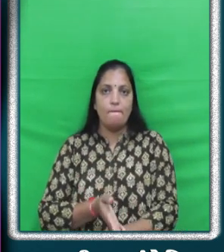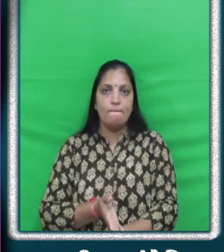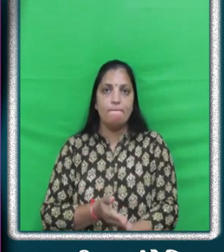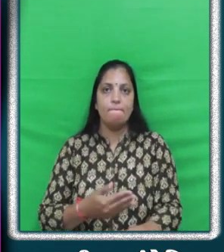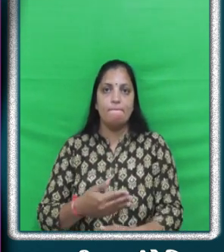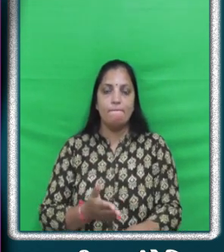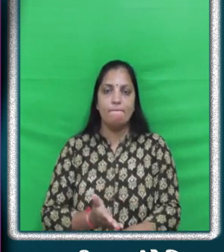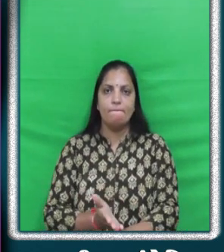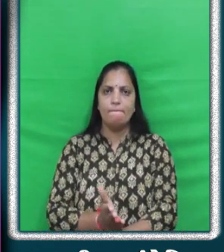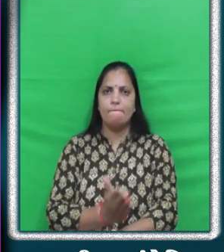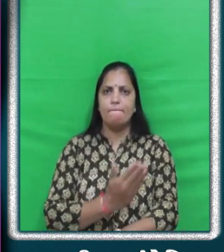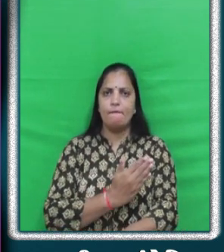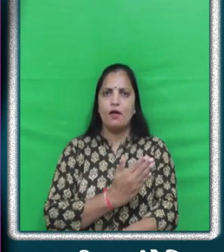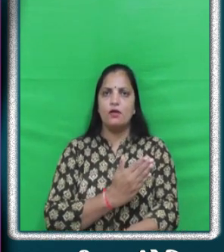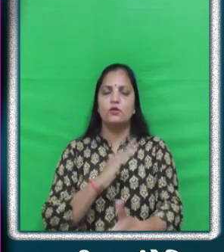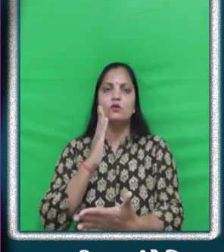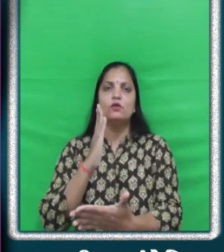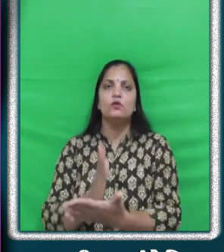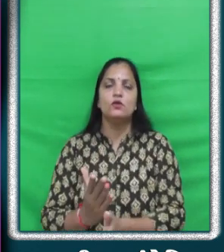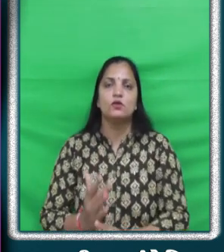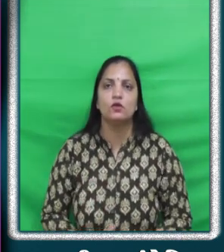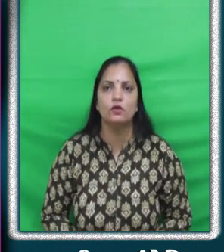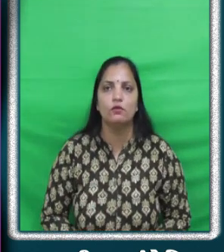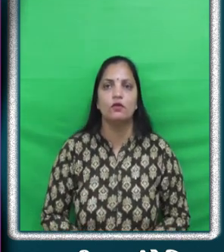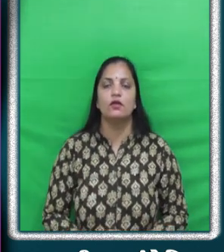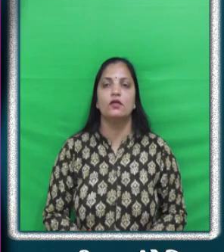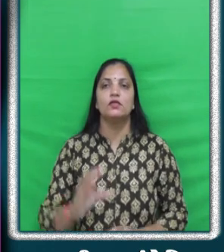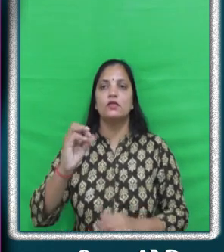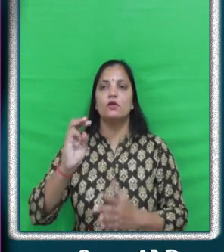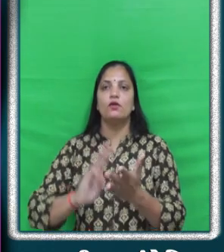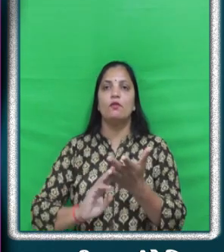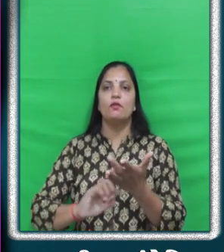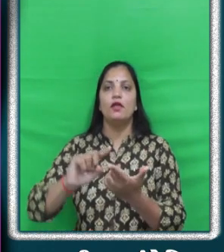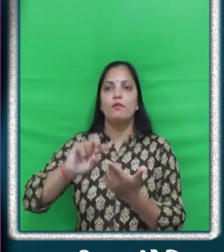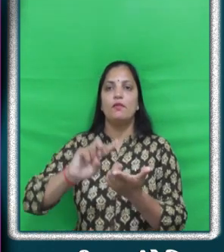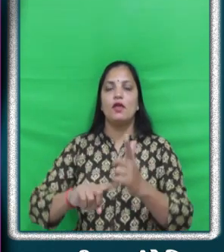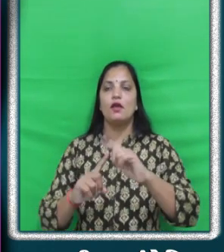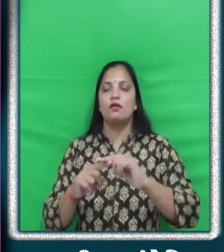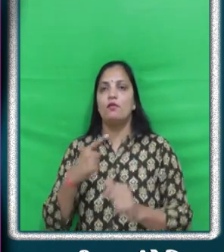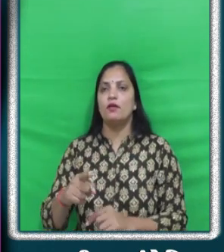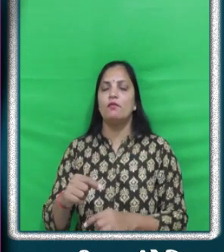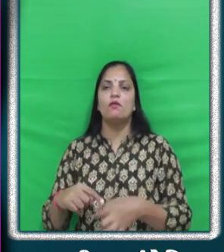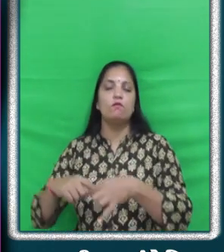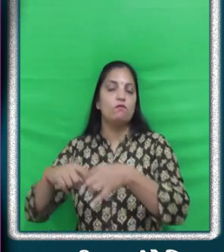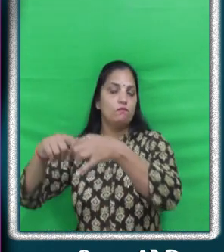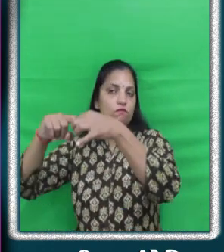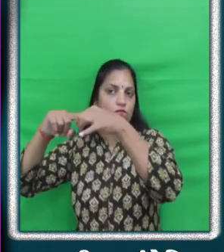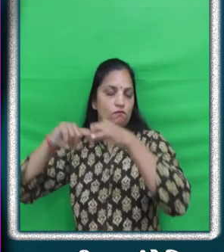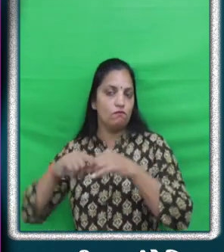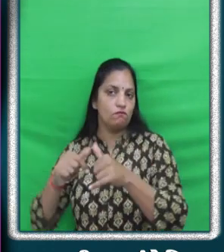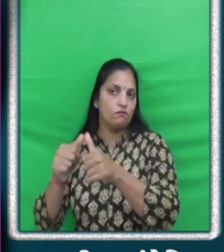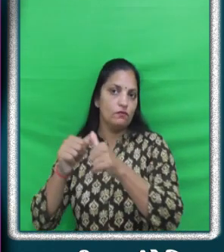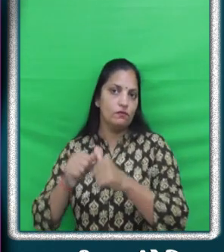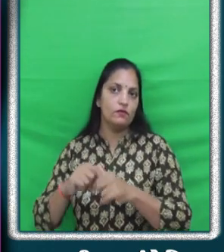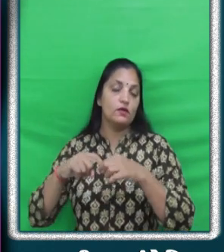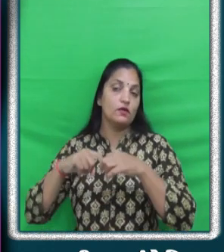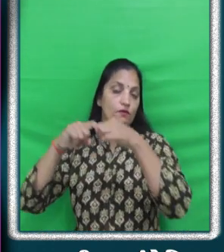ડી ઉપરના તમામ. અને કમેન્ટમાં તમારે આ પ્રશ્નનો આન્સર આપવાનો